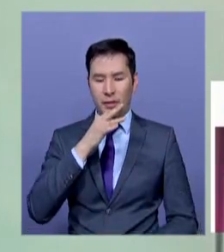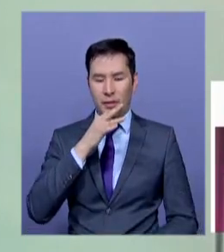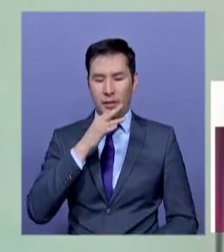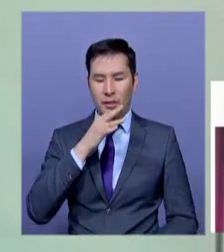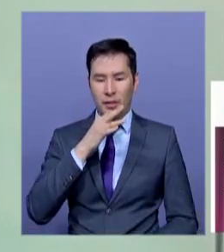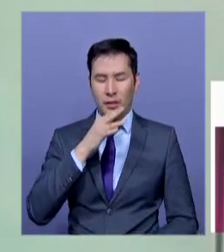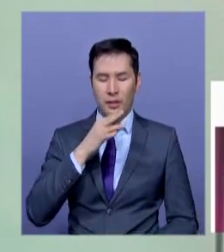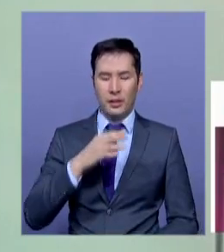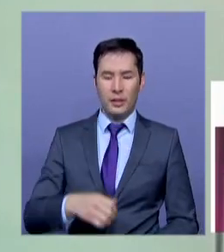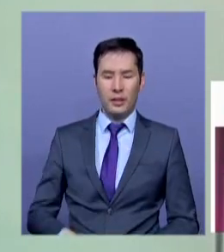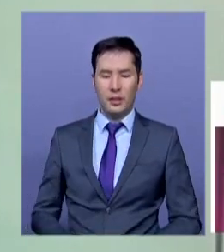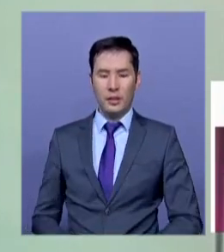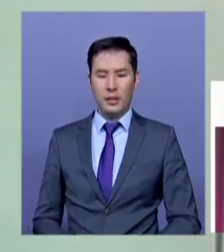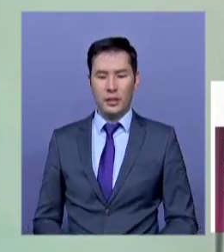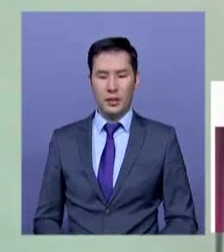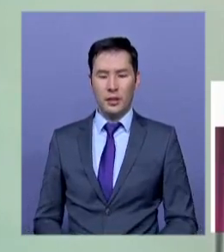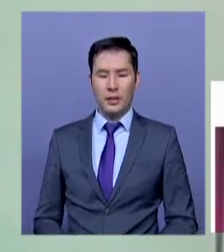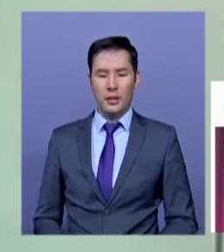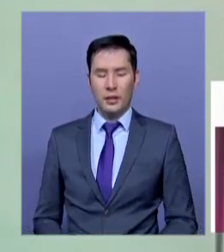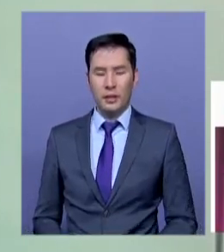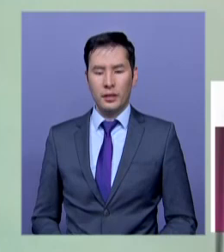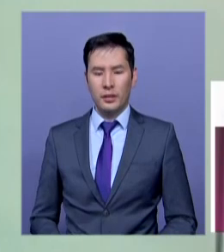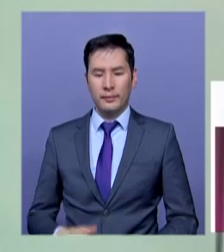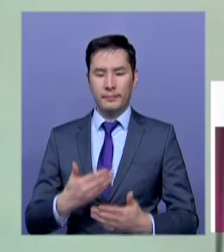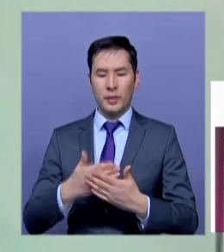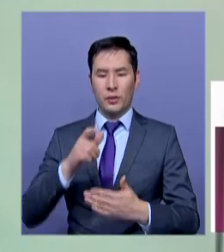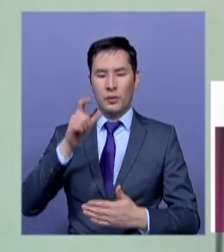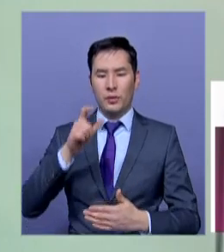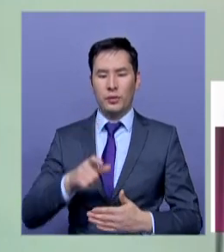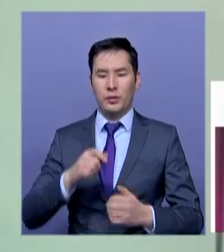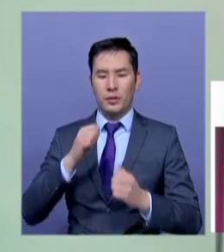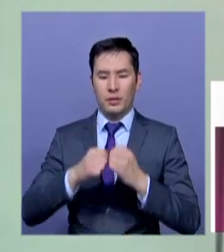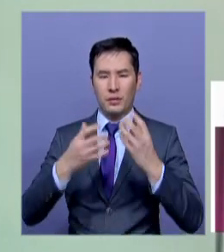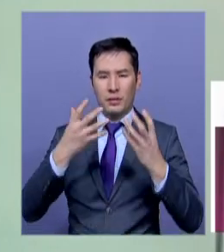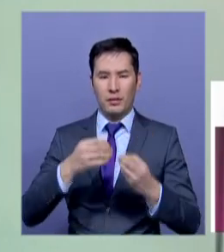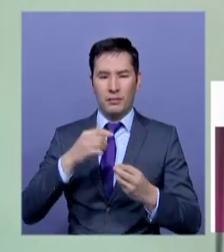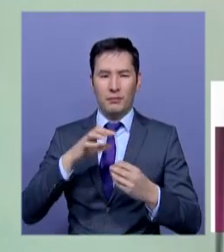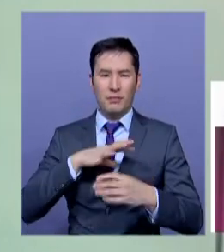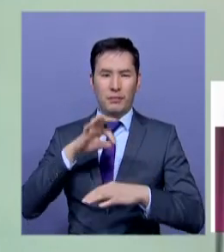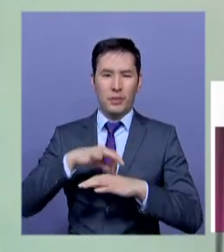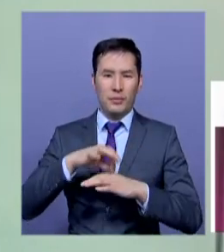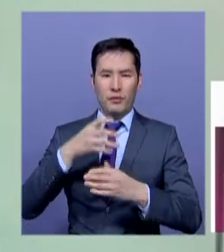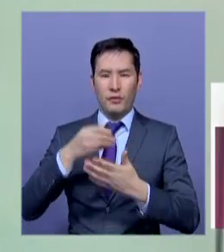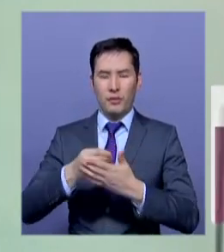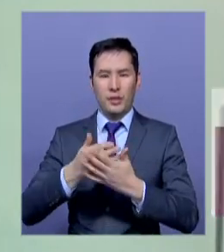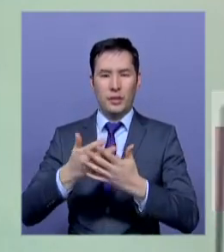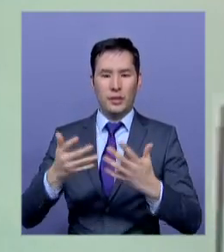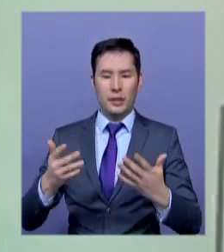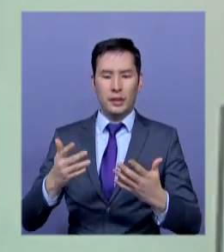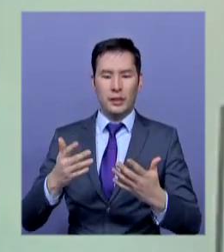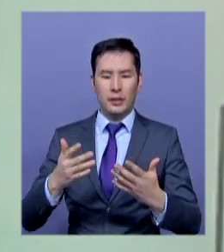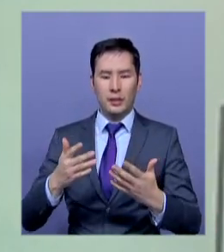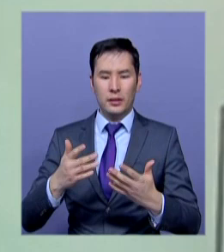Қазіргі кезде олар сатылымдар күнделікті қалыптасқан түрде жүзеге асырылып жатыр, яғни жоғары